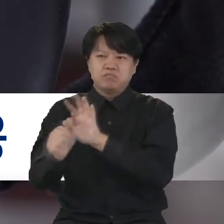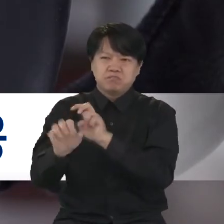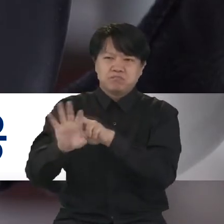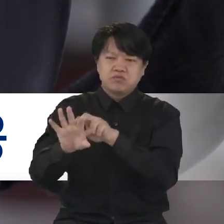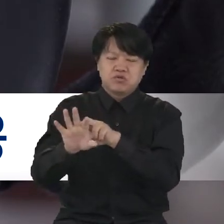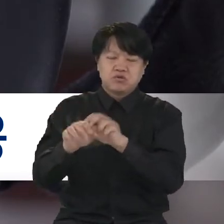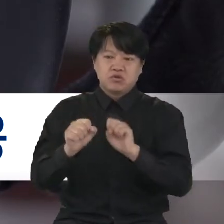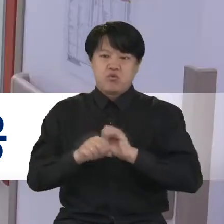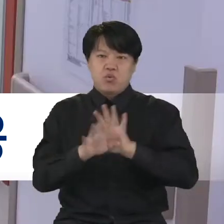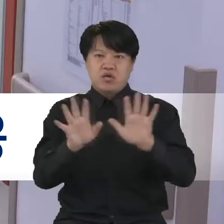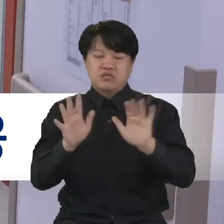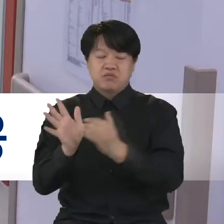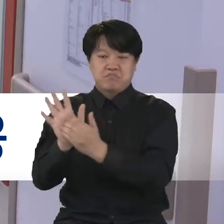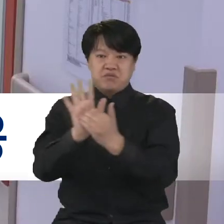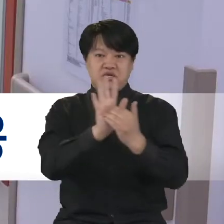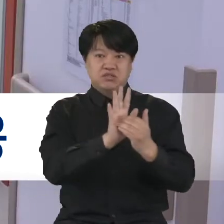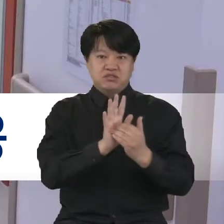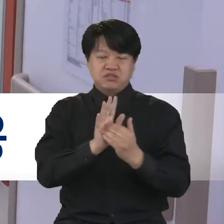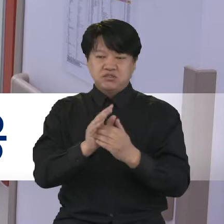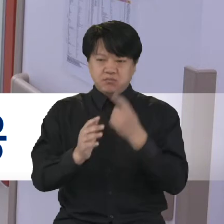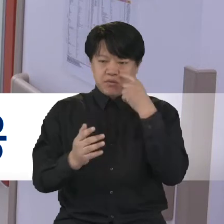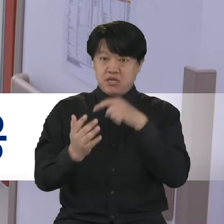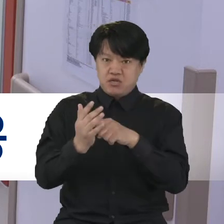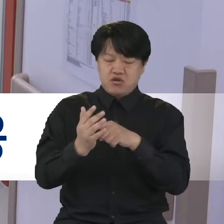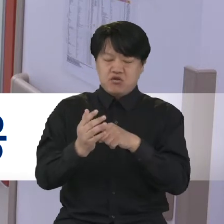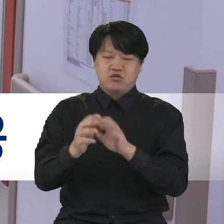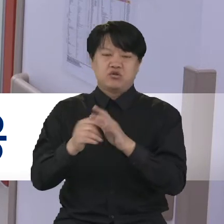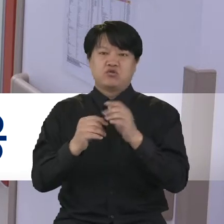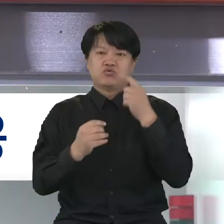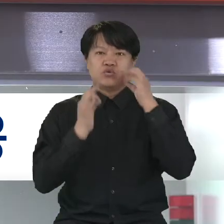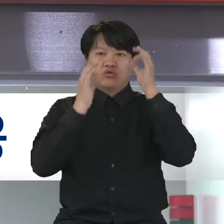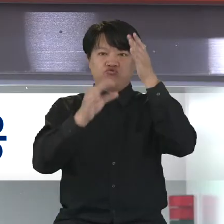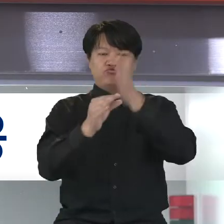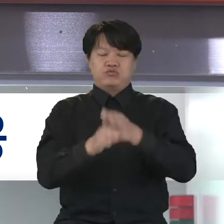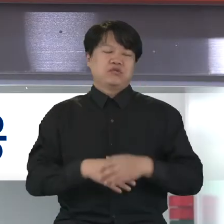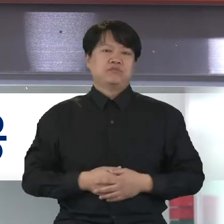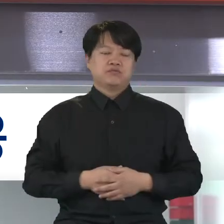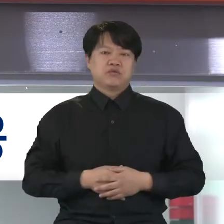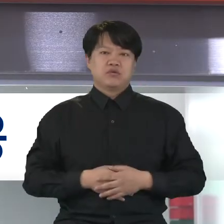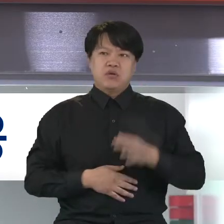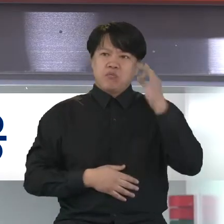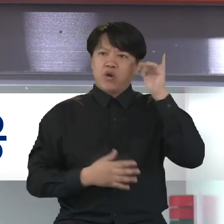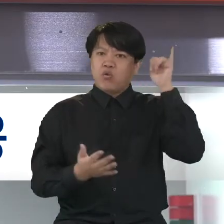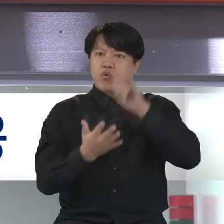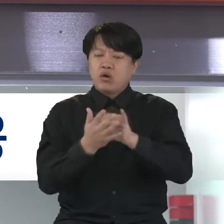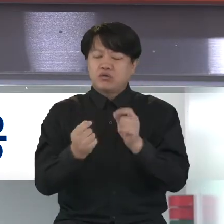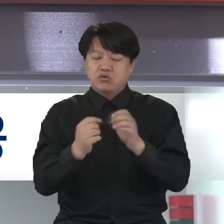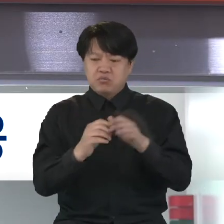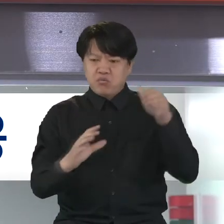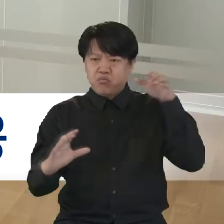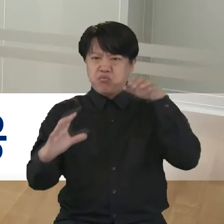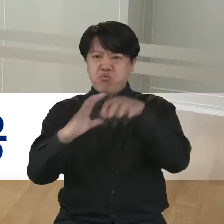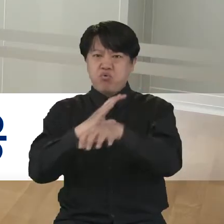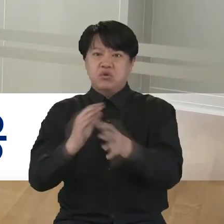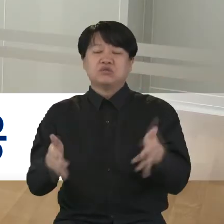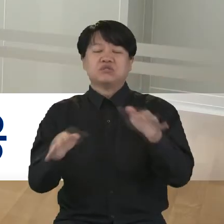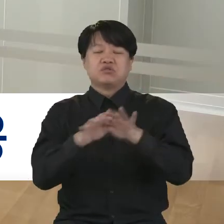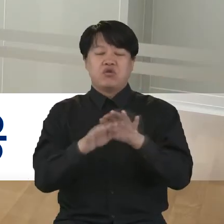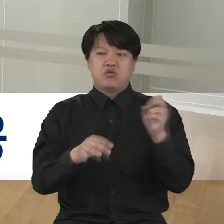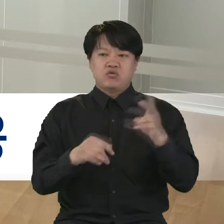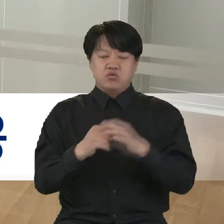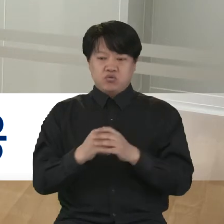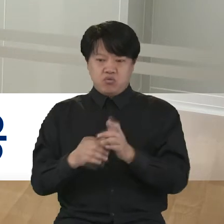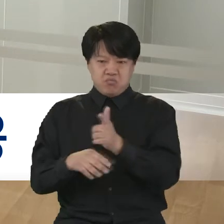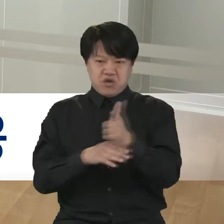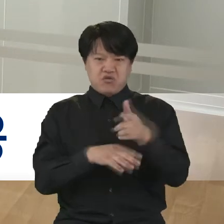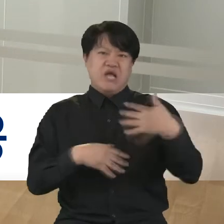확산 방지에 최선을 다하고 있습니다 아울러 포항 공항 과 같이 유동인구가 많은 다중이용시설 및 방역